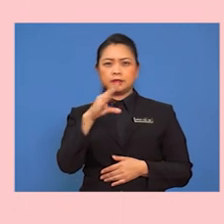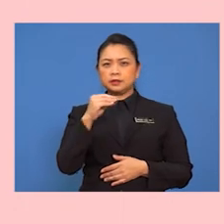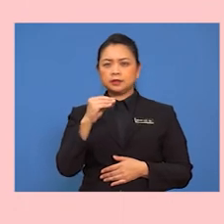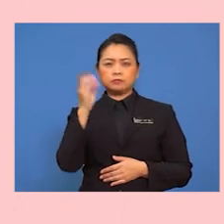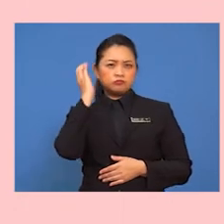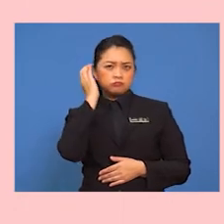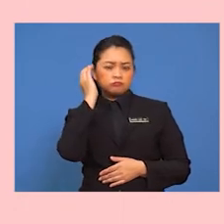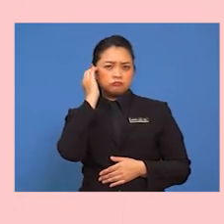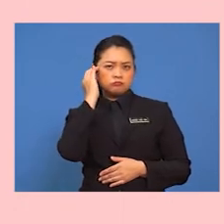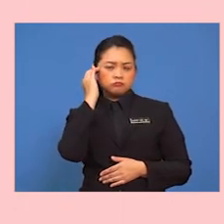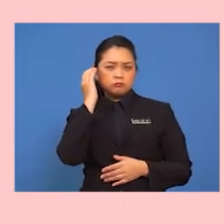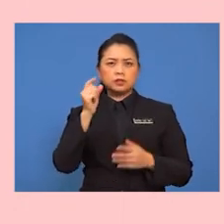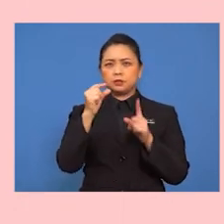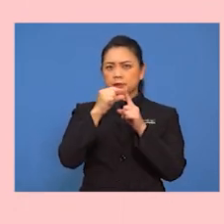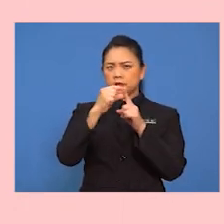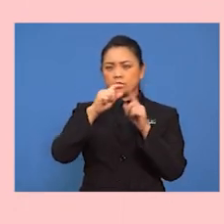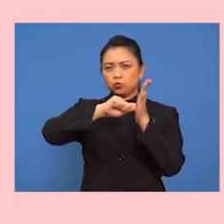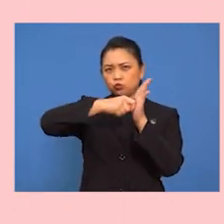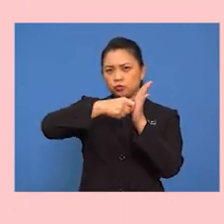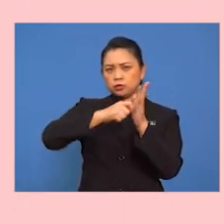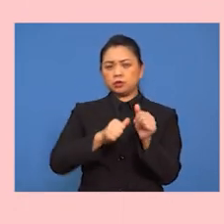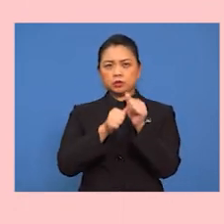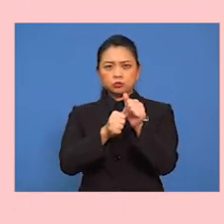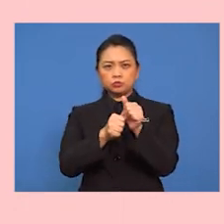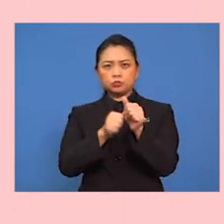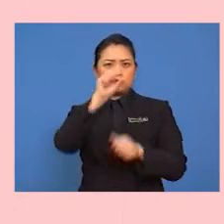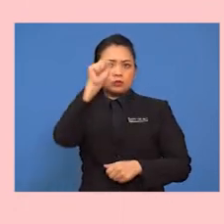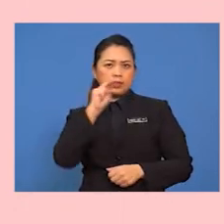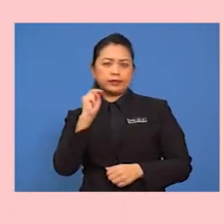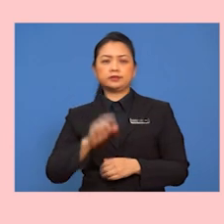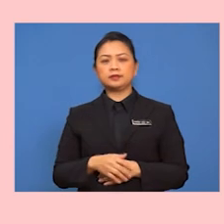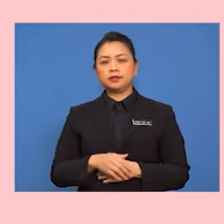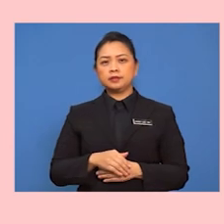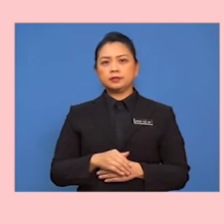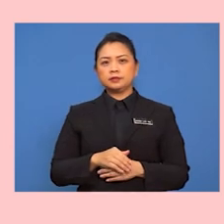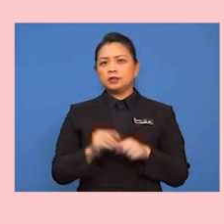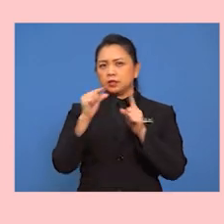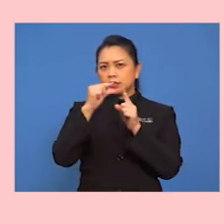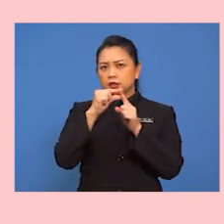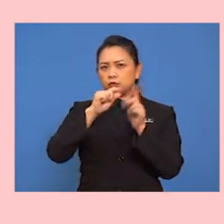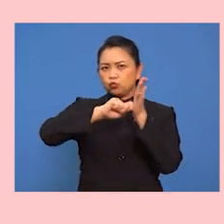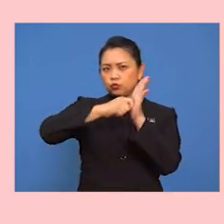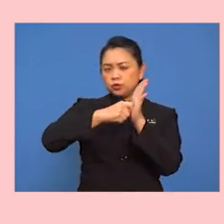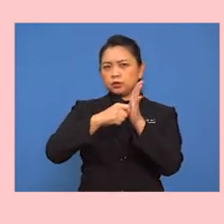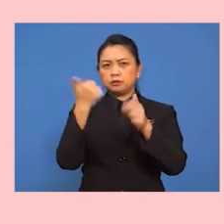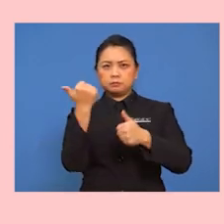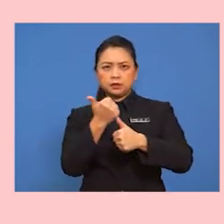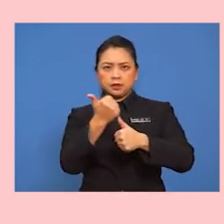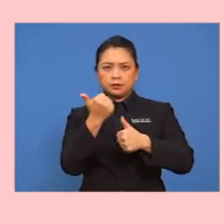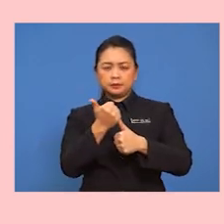mengenalpasti kata kunci Mengikut kehendak soalan Kata kunci yang pertama